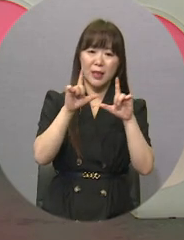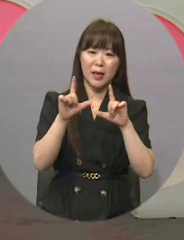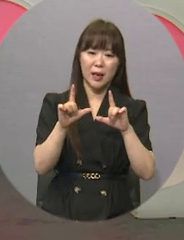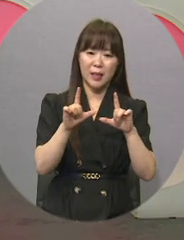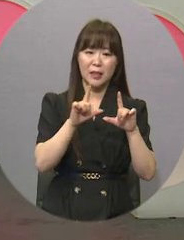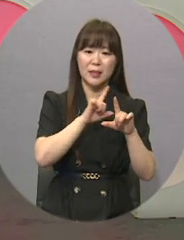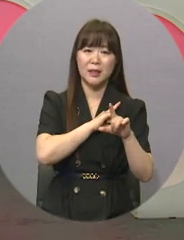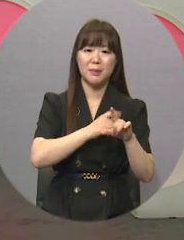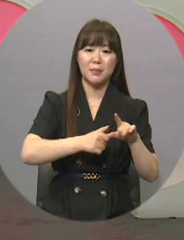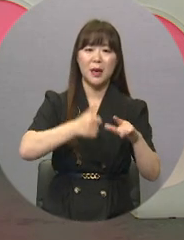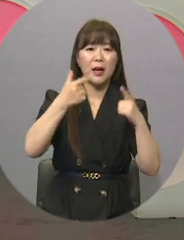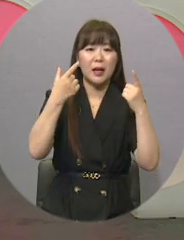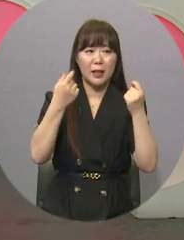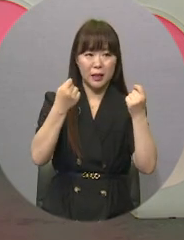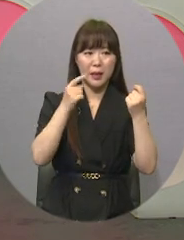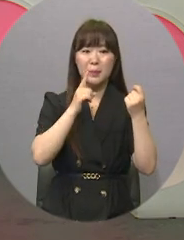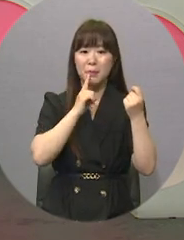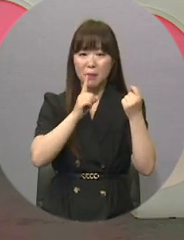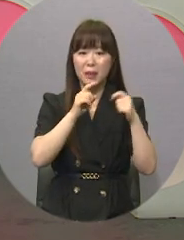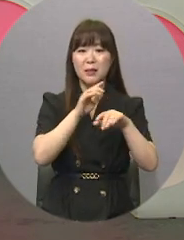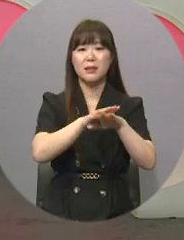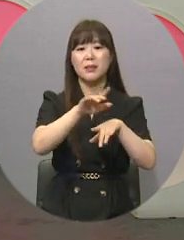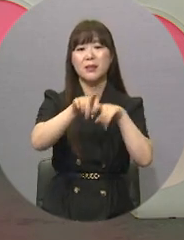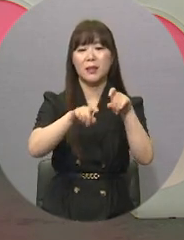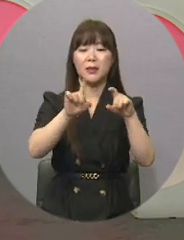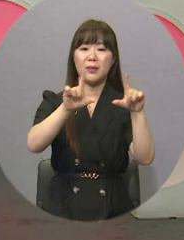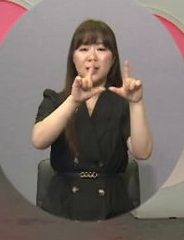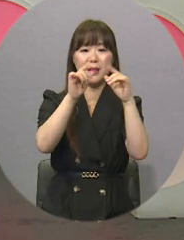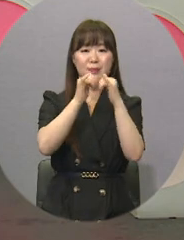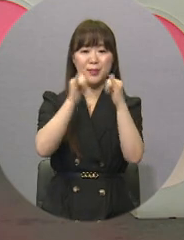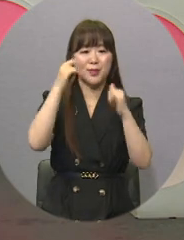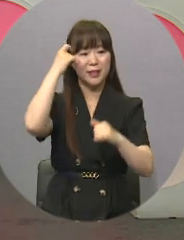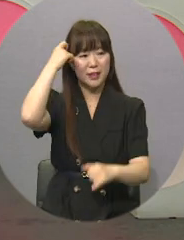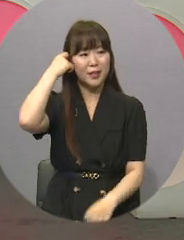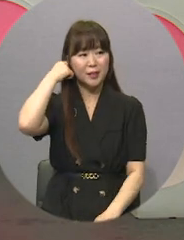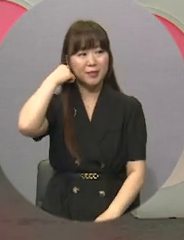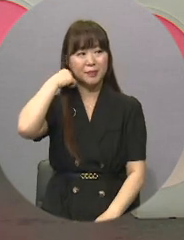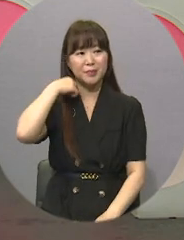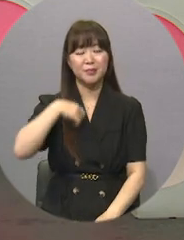이렇게 얘기하시는 그 말을 진짜 실천하고 사신 부부 같아요.